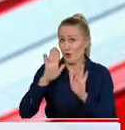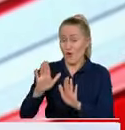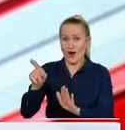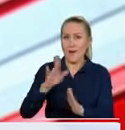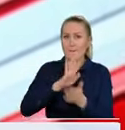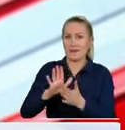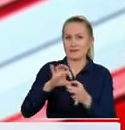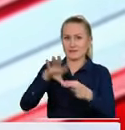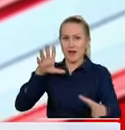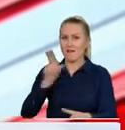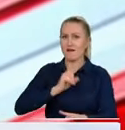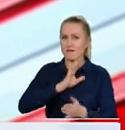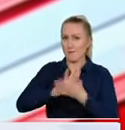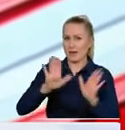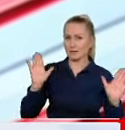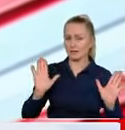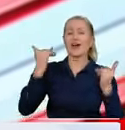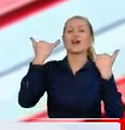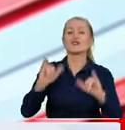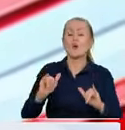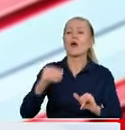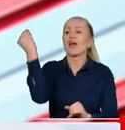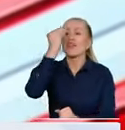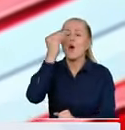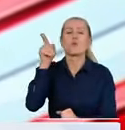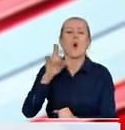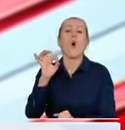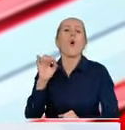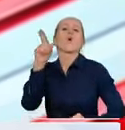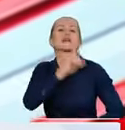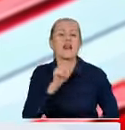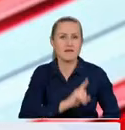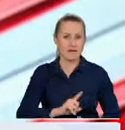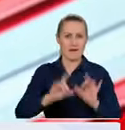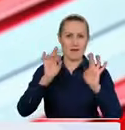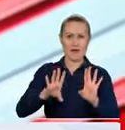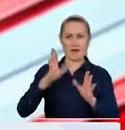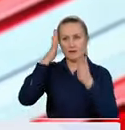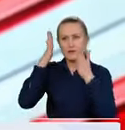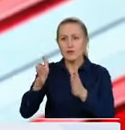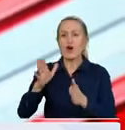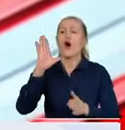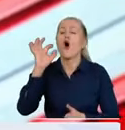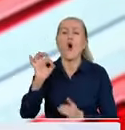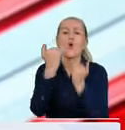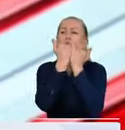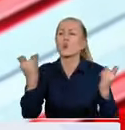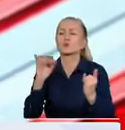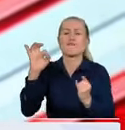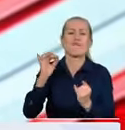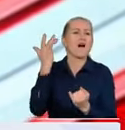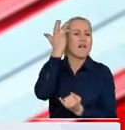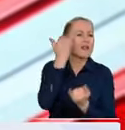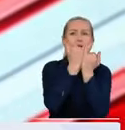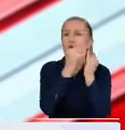świecka. Co innego jest nauka religioznawstwa, co innego jest nauka o różnych wyznaniach, ale